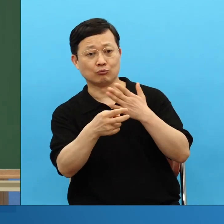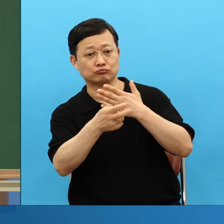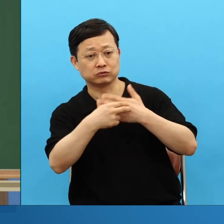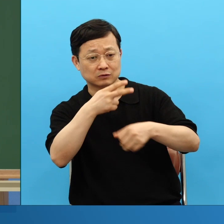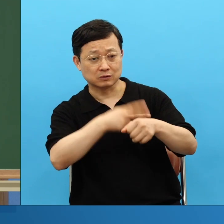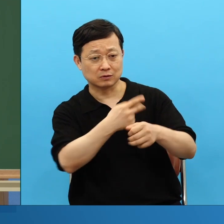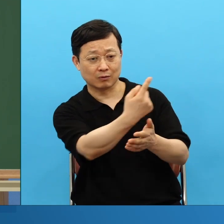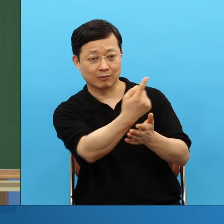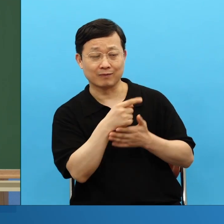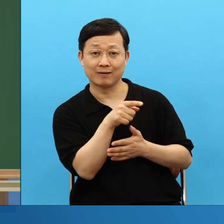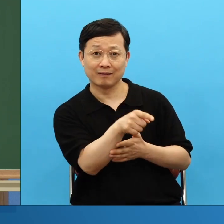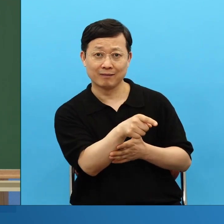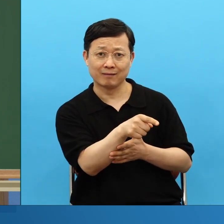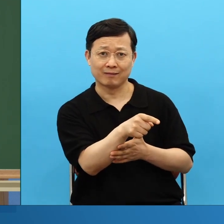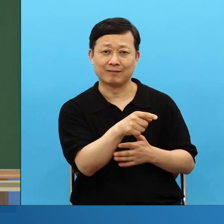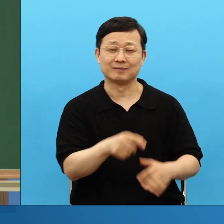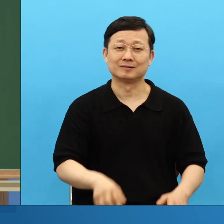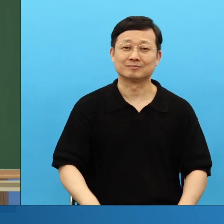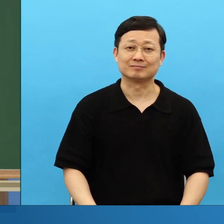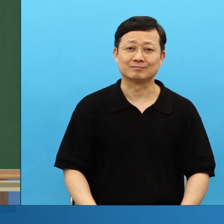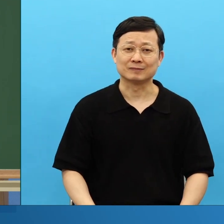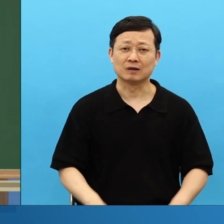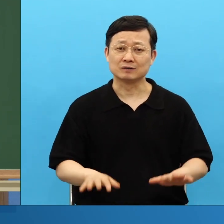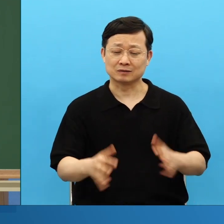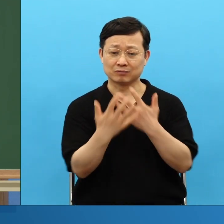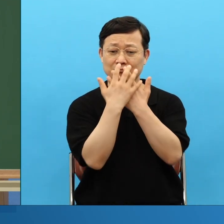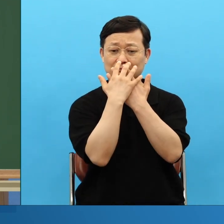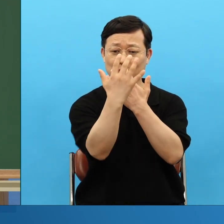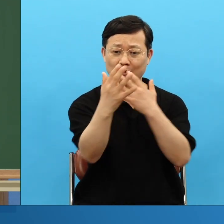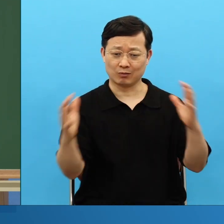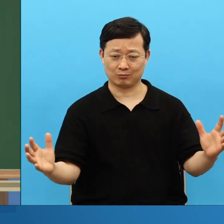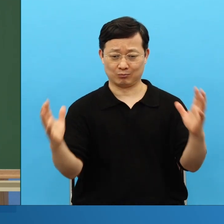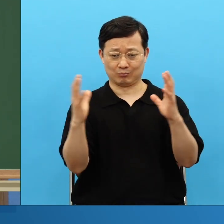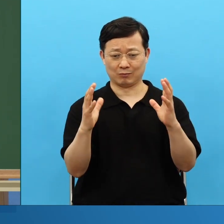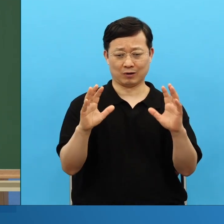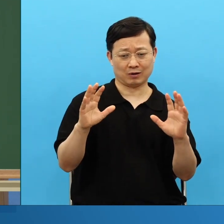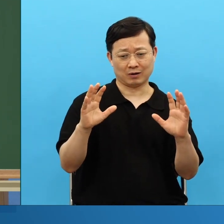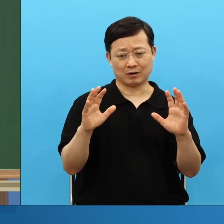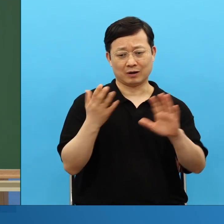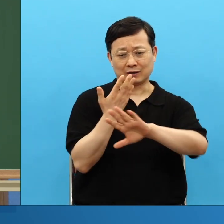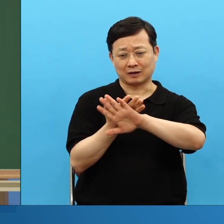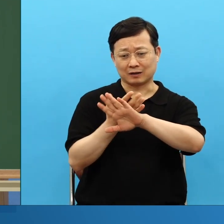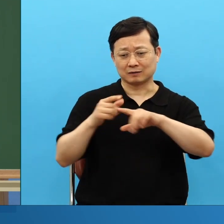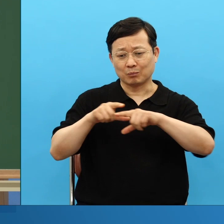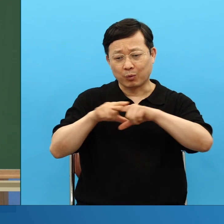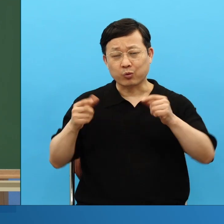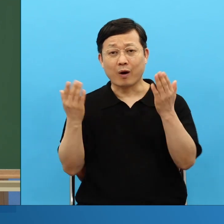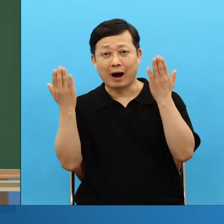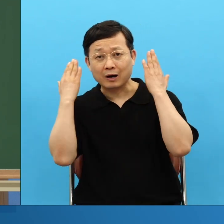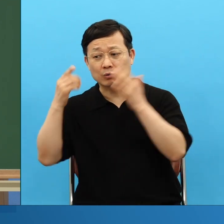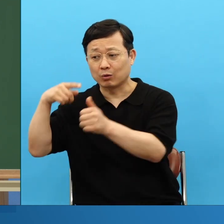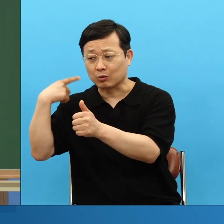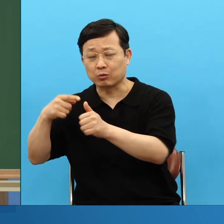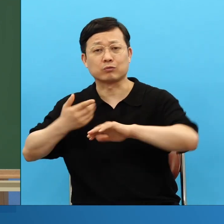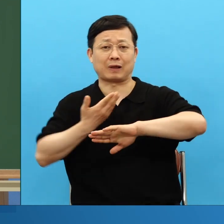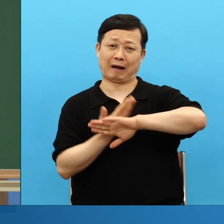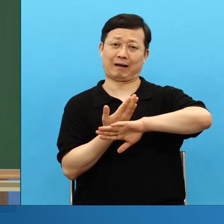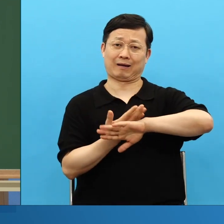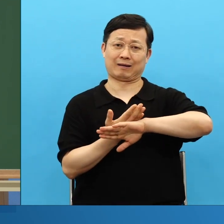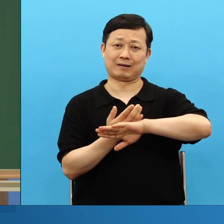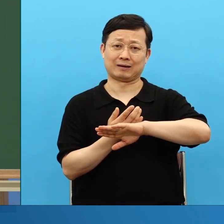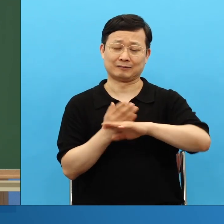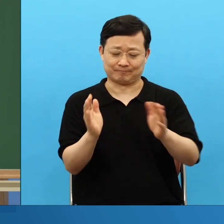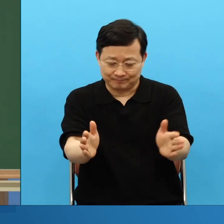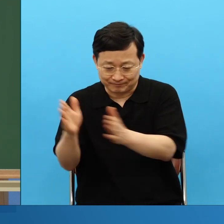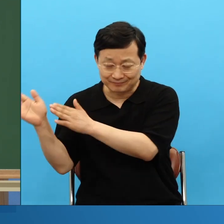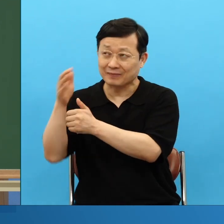와 계시고 그러니까 이 자리가 이제 그냥 학교에 가서 예방 교육하는 자리하고 달라서 하나님 저에게